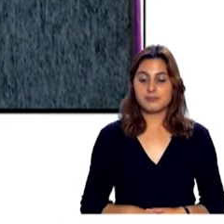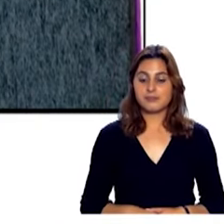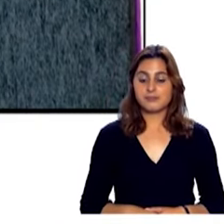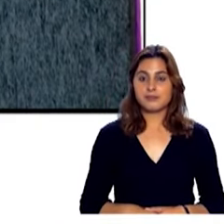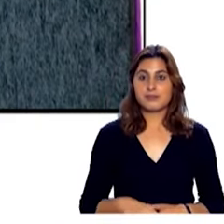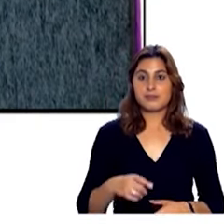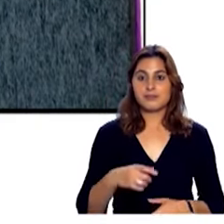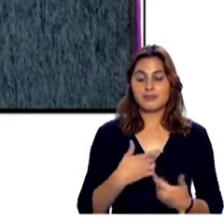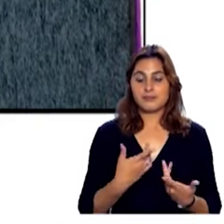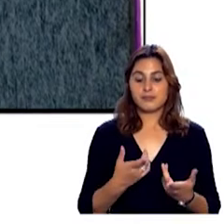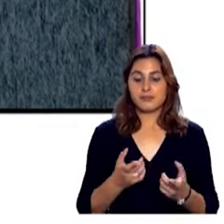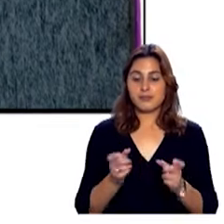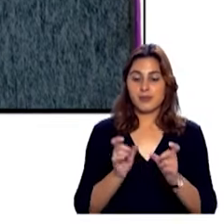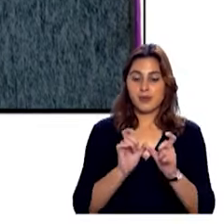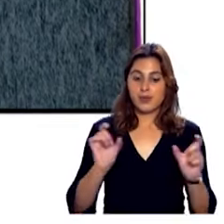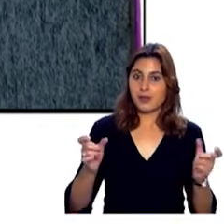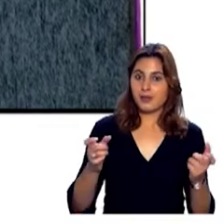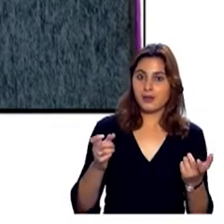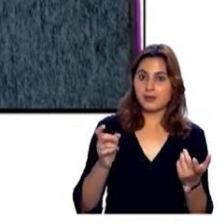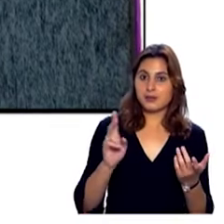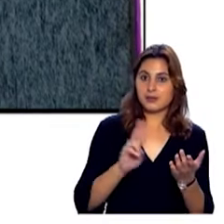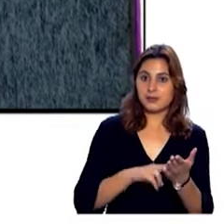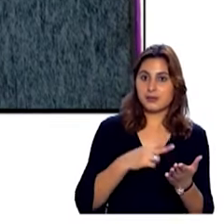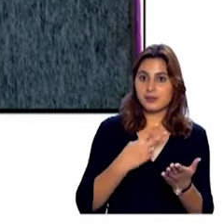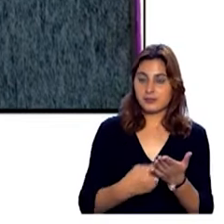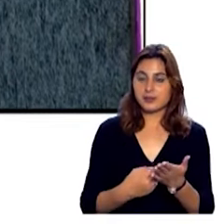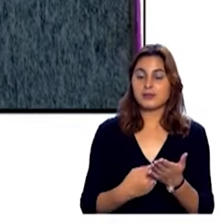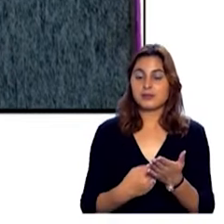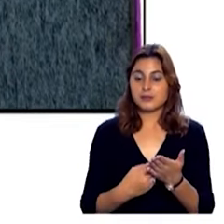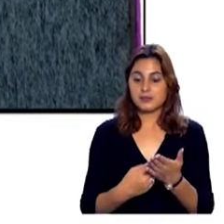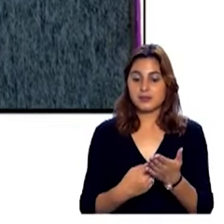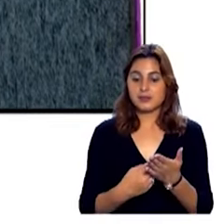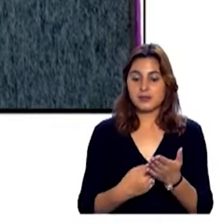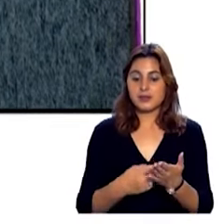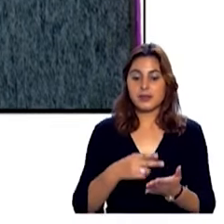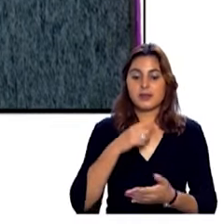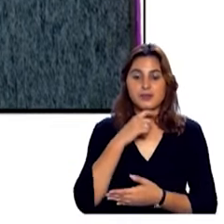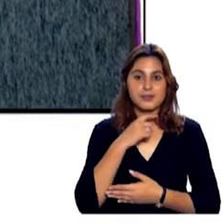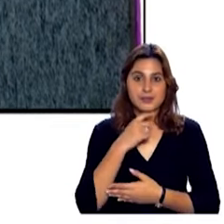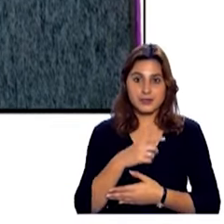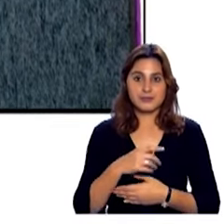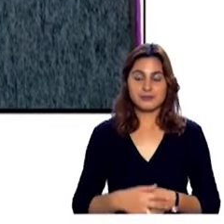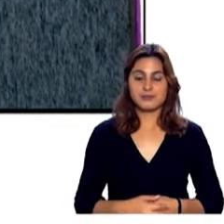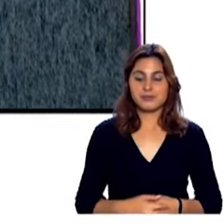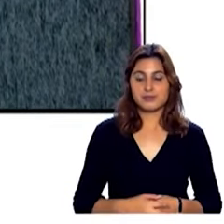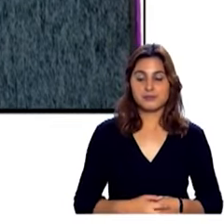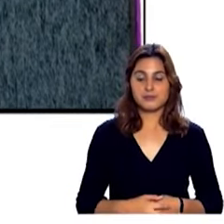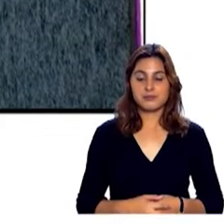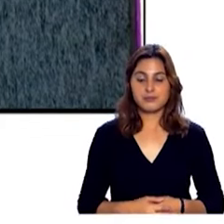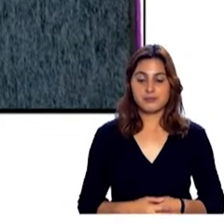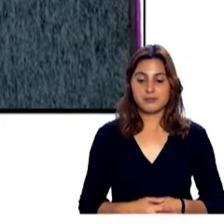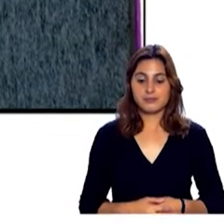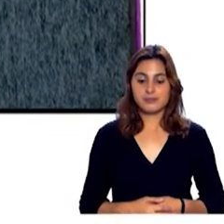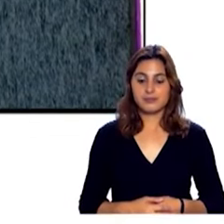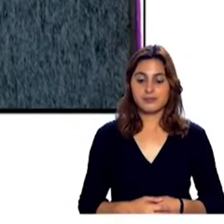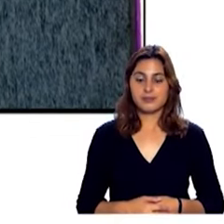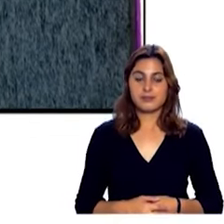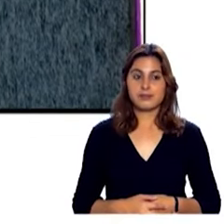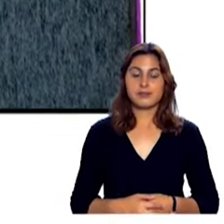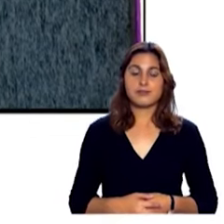sintagma ma appunto come interpretazione evolutivo aduri delle norme di diritto positivo ma se noi